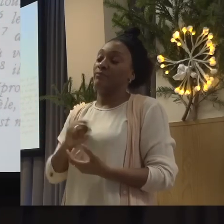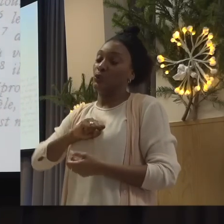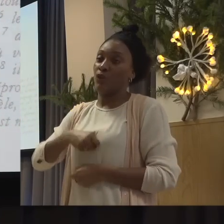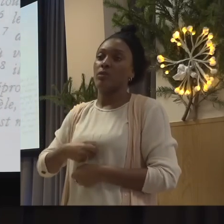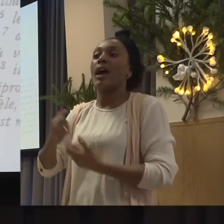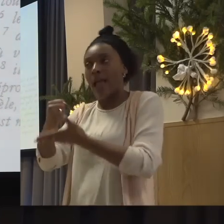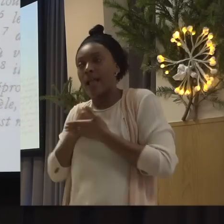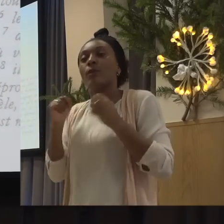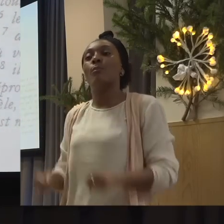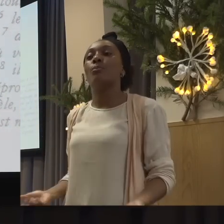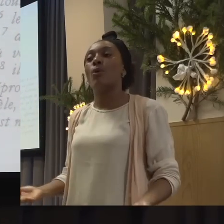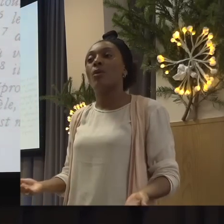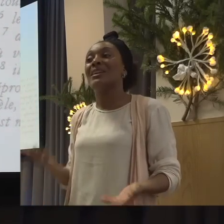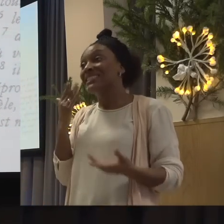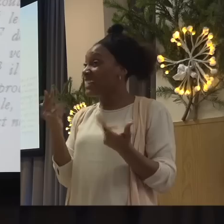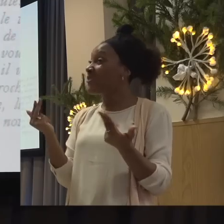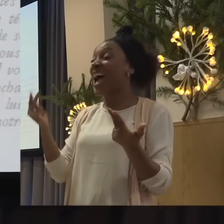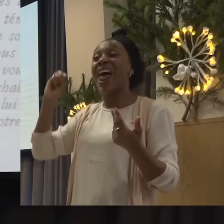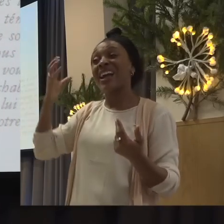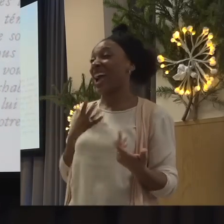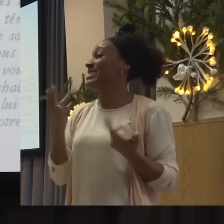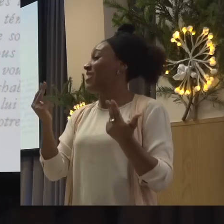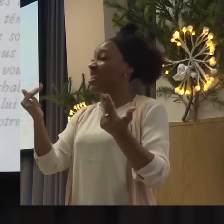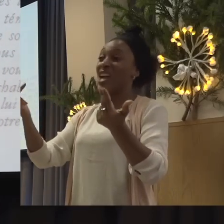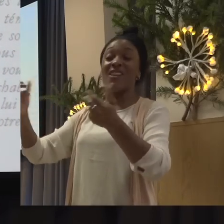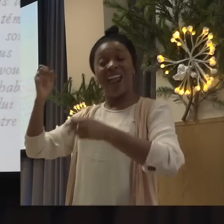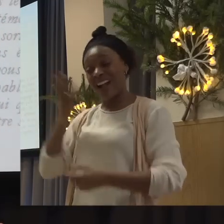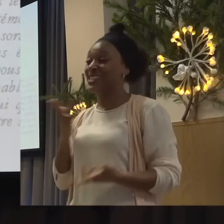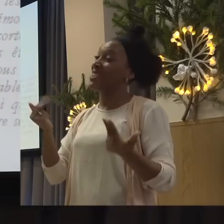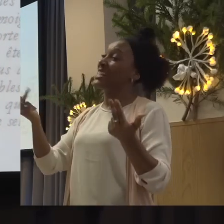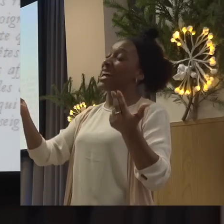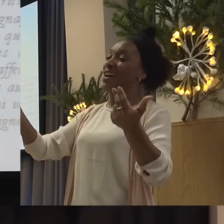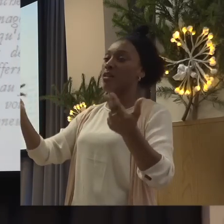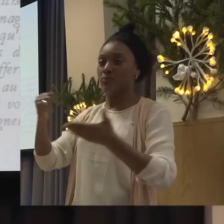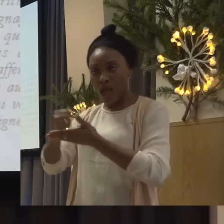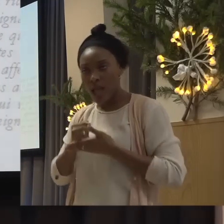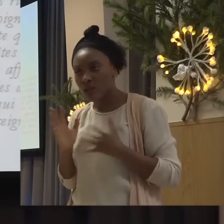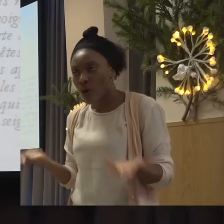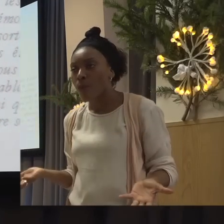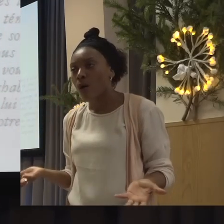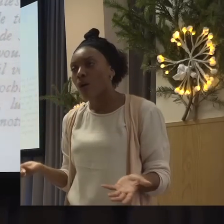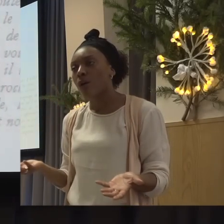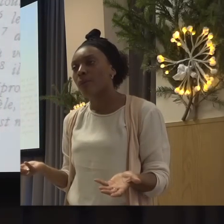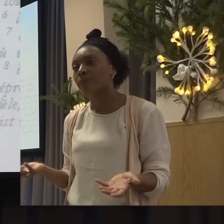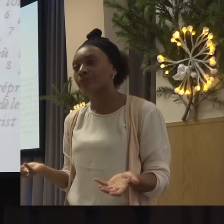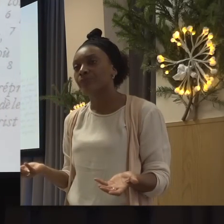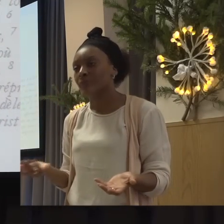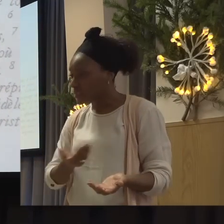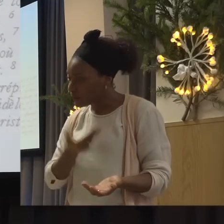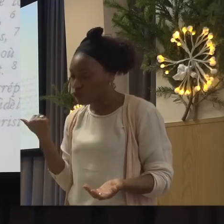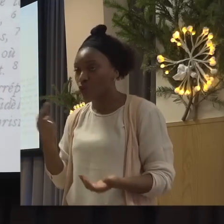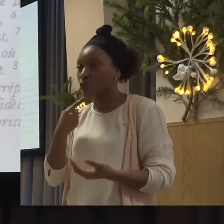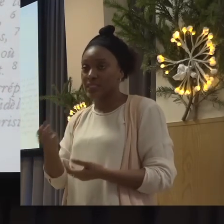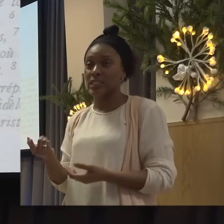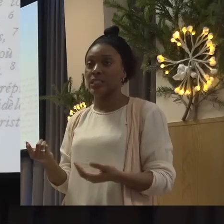pas. J'ai besoin de toi. Tout simplement. Plutôt que de vouloir montrer à Jean-Fils que je suis saint, je parle